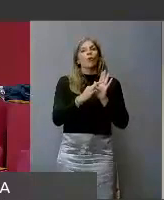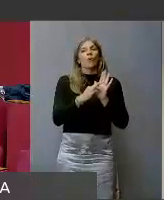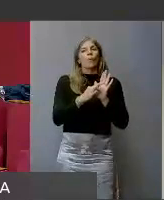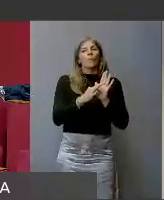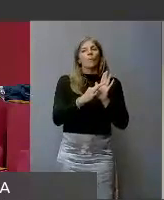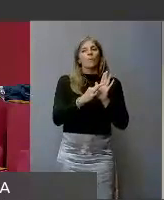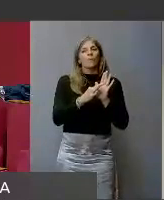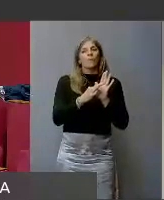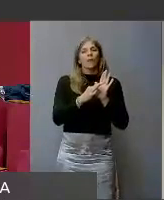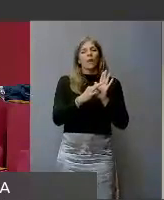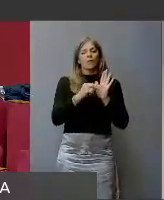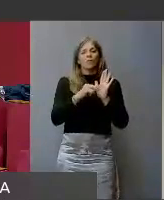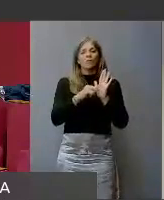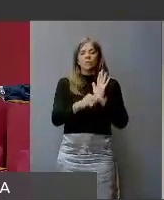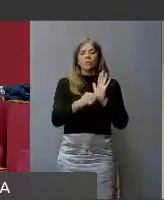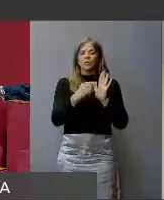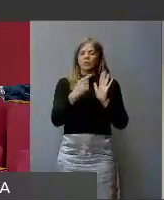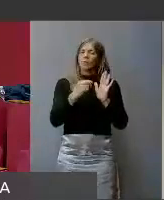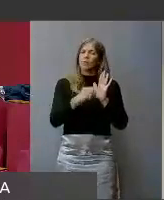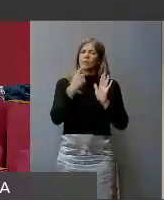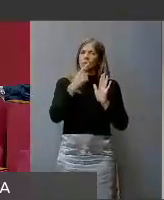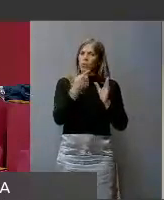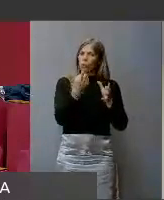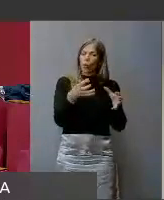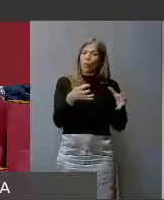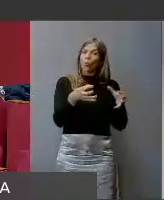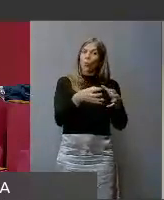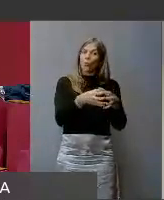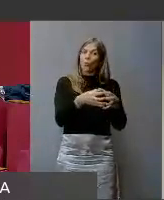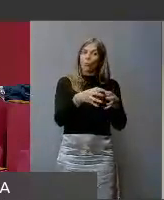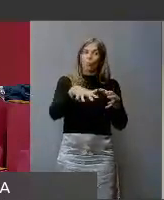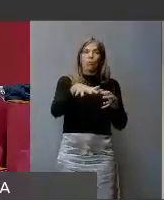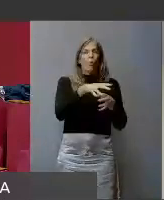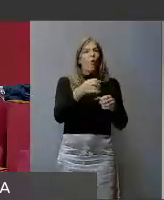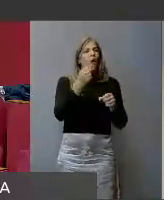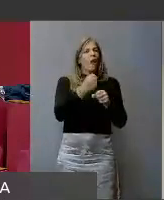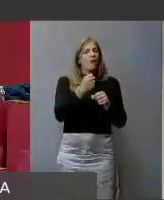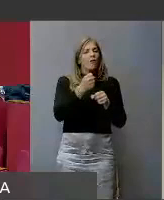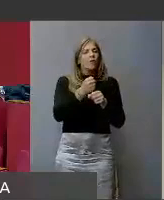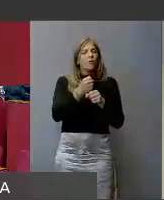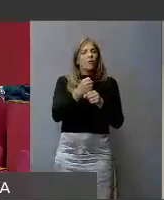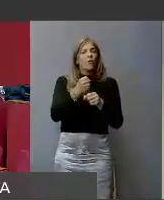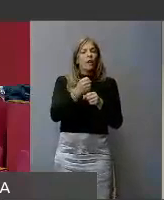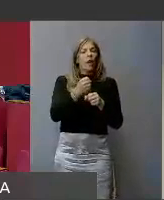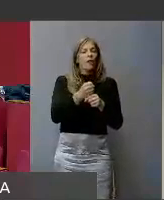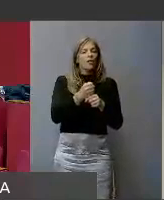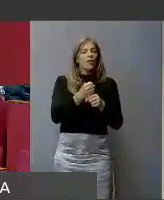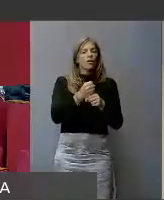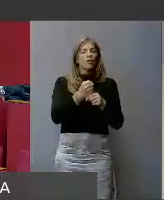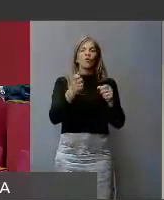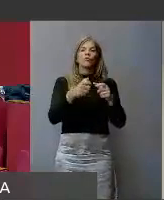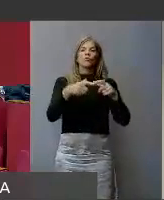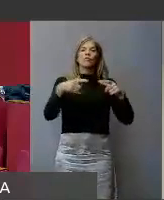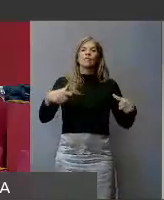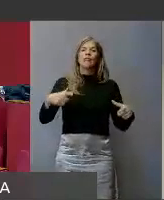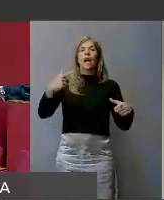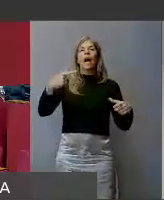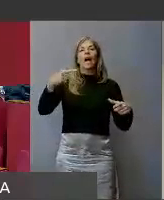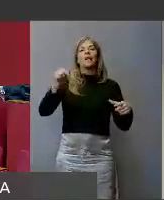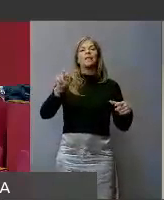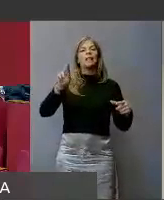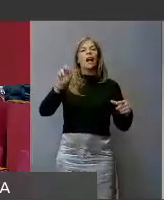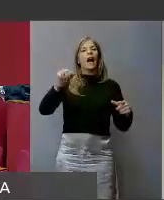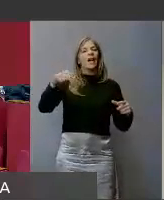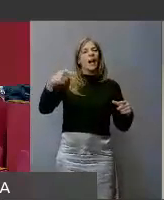ricerca questo gruppo che ha lavorato anche in una realtà avrà visto nella città di taranto che come dire è